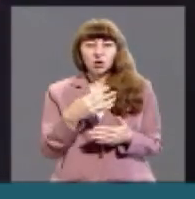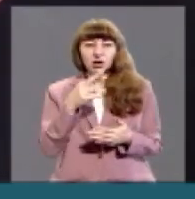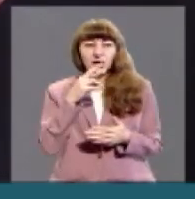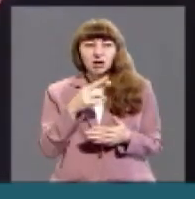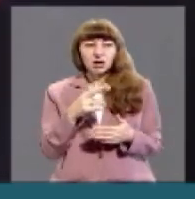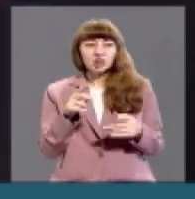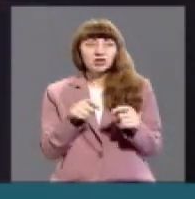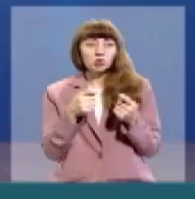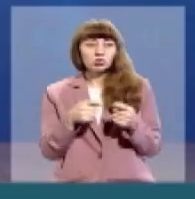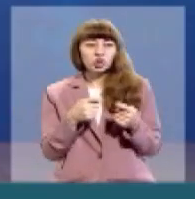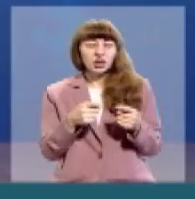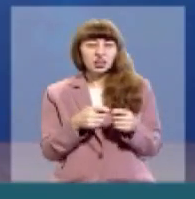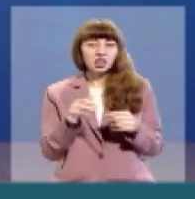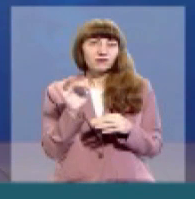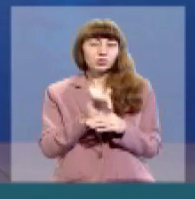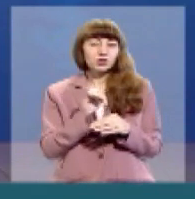қондырғыны анықтады.